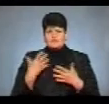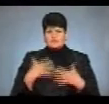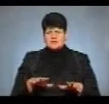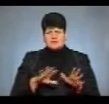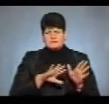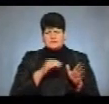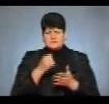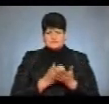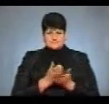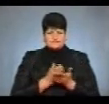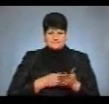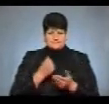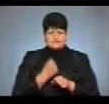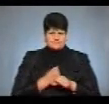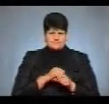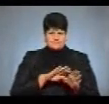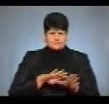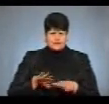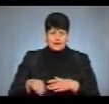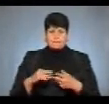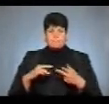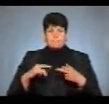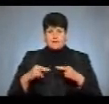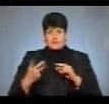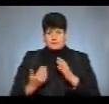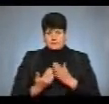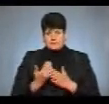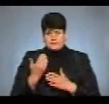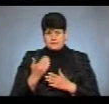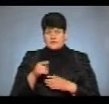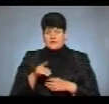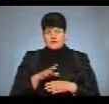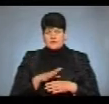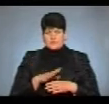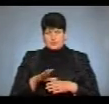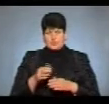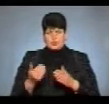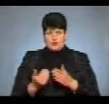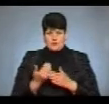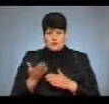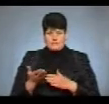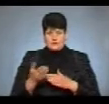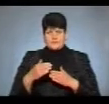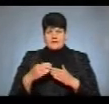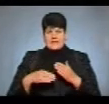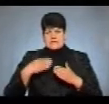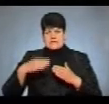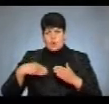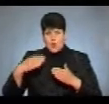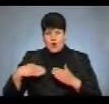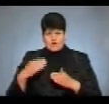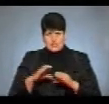і все ми міняємо. Крім того, старі труби вони не були такими енергоефективними, як оці нові попередньо ізольовані.